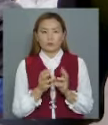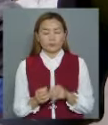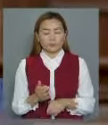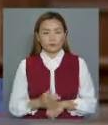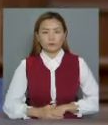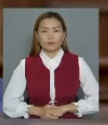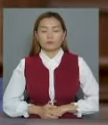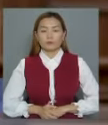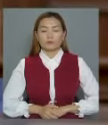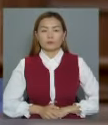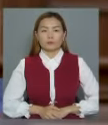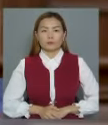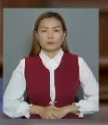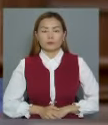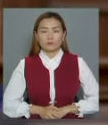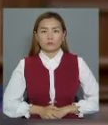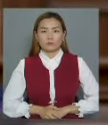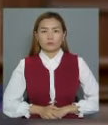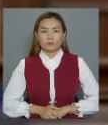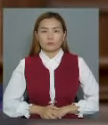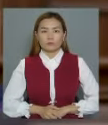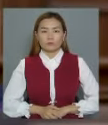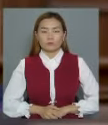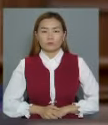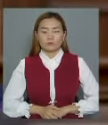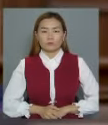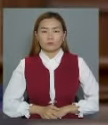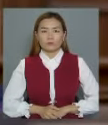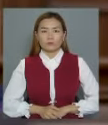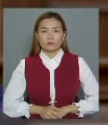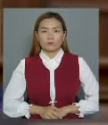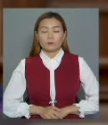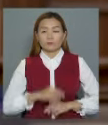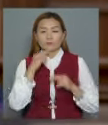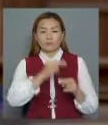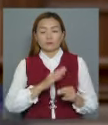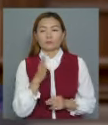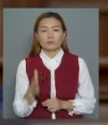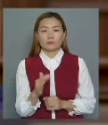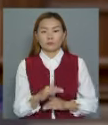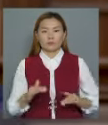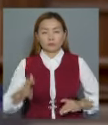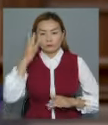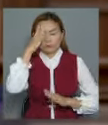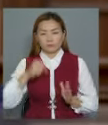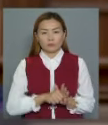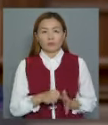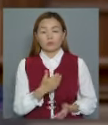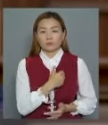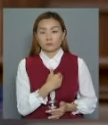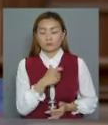болған. Қарындағы суицидке ұмтылған жасөспірімдер қауіп тобы ретінде ерекше назарға алынады. Олардың өмірге